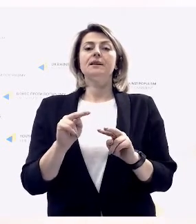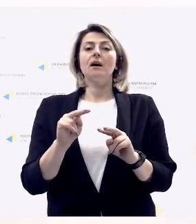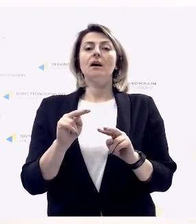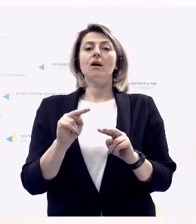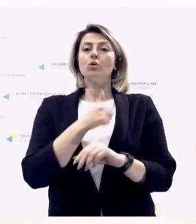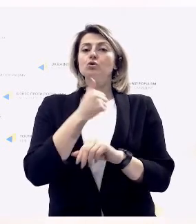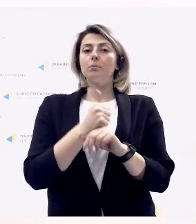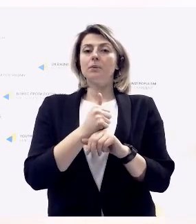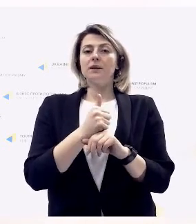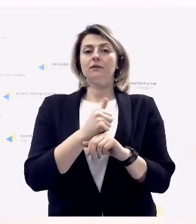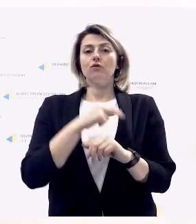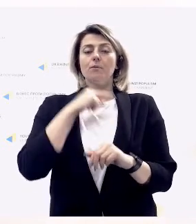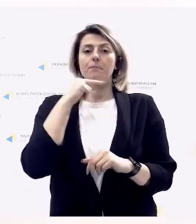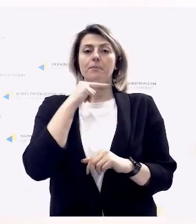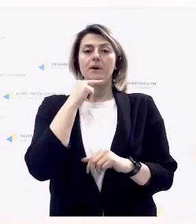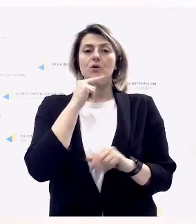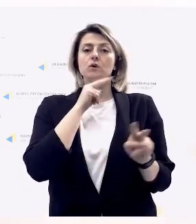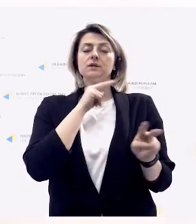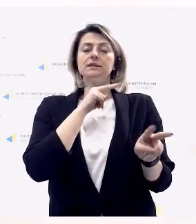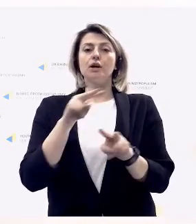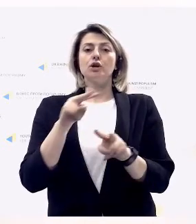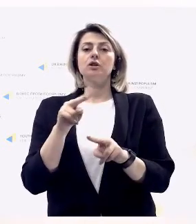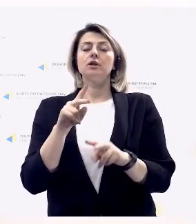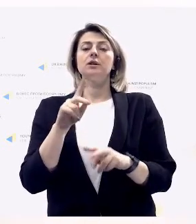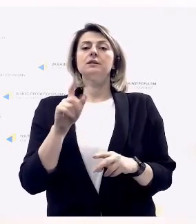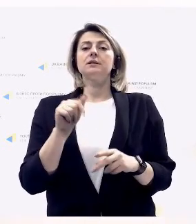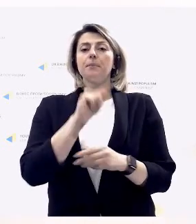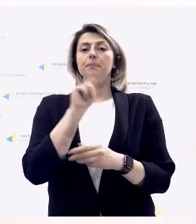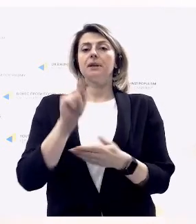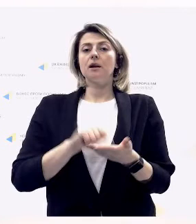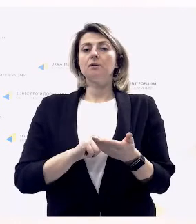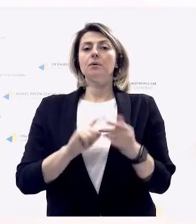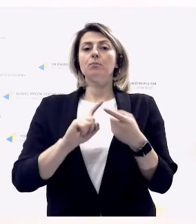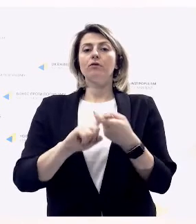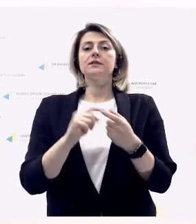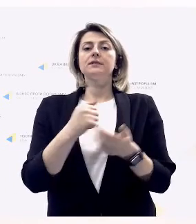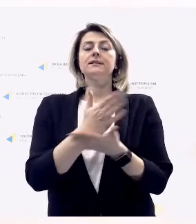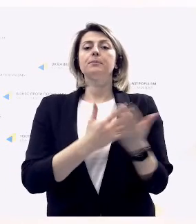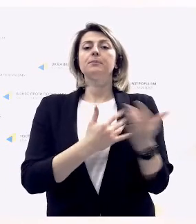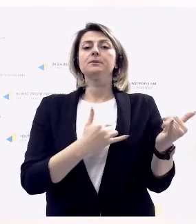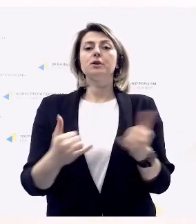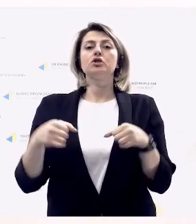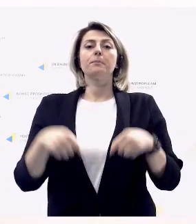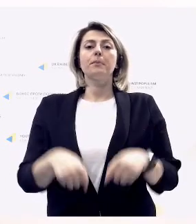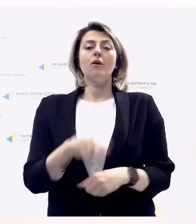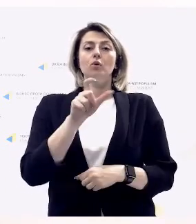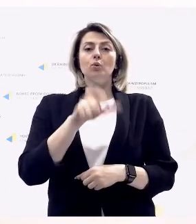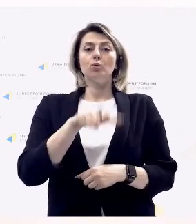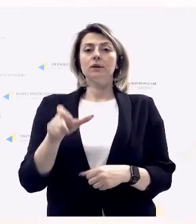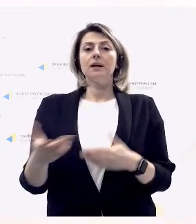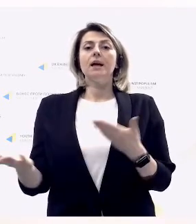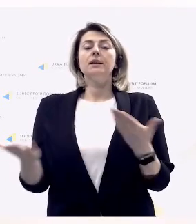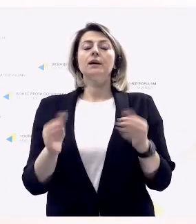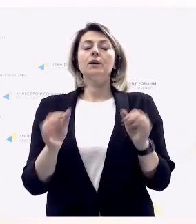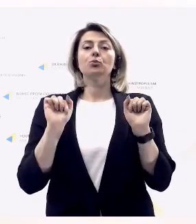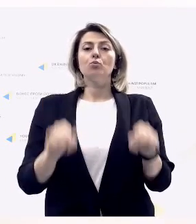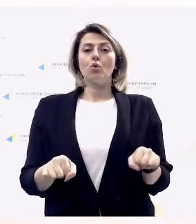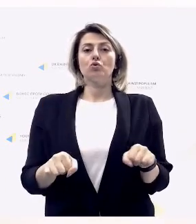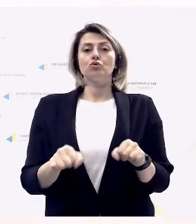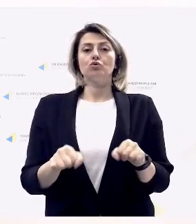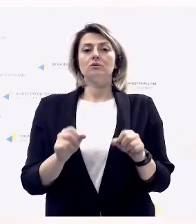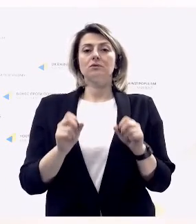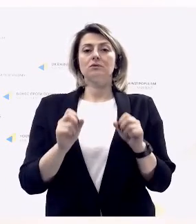особливо пильно стежить за питаннями, пов'язаними з забезпеченням прав людини, які можуть